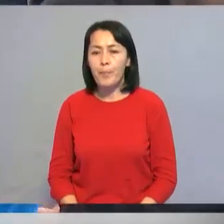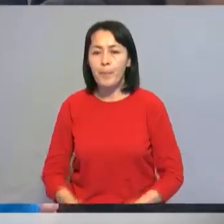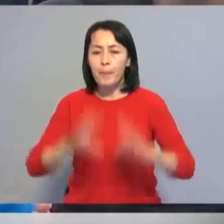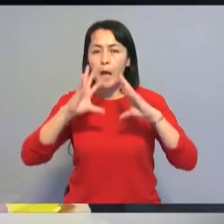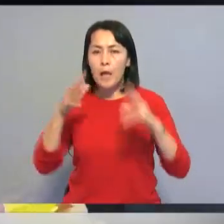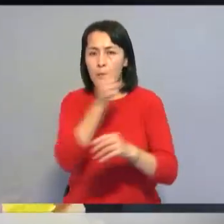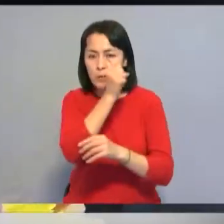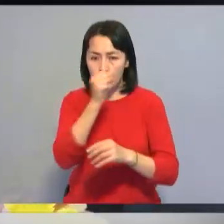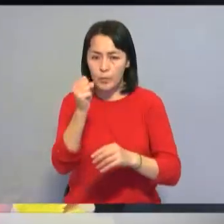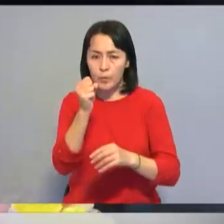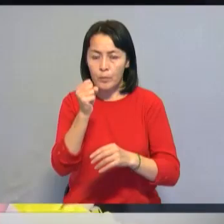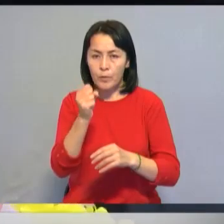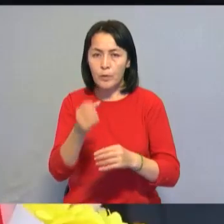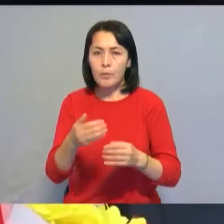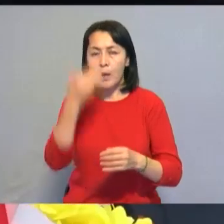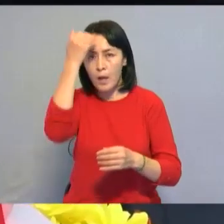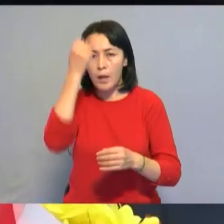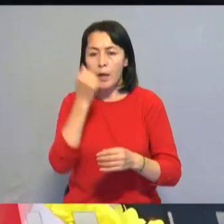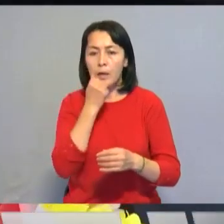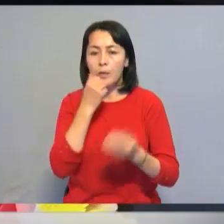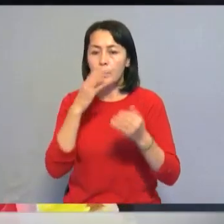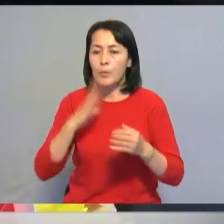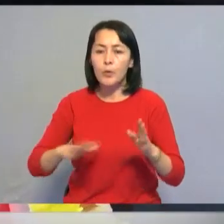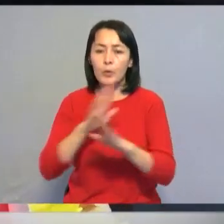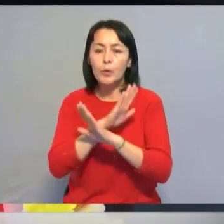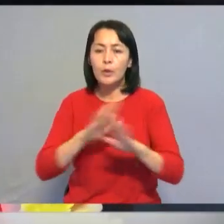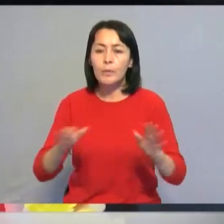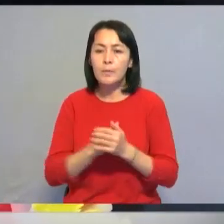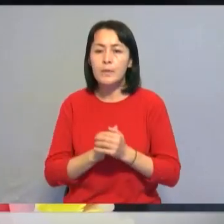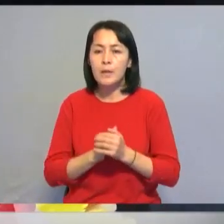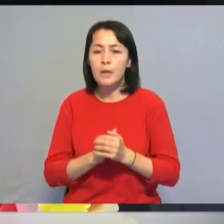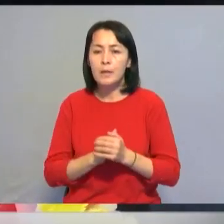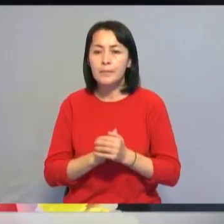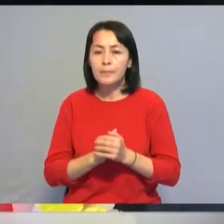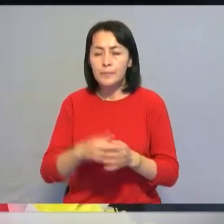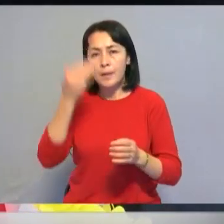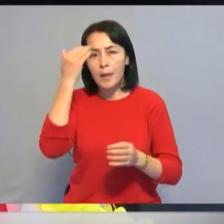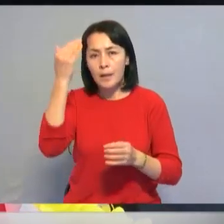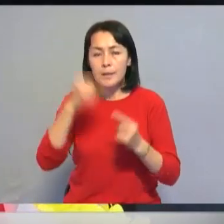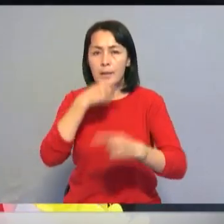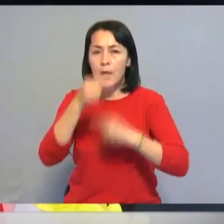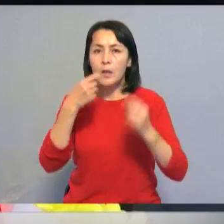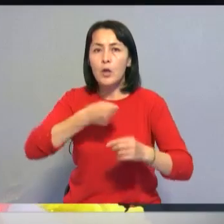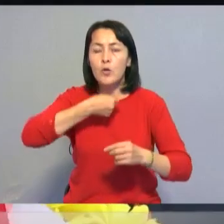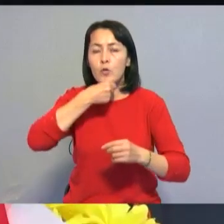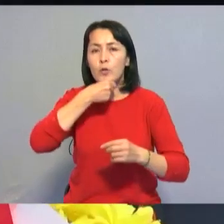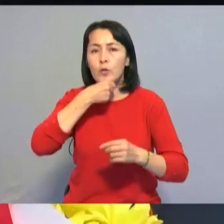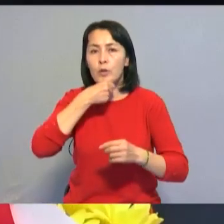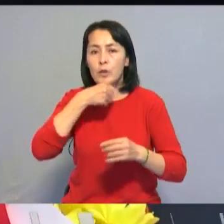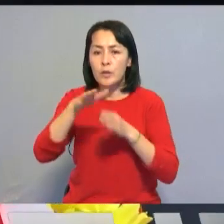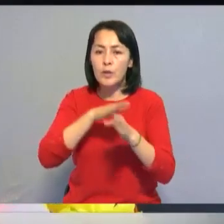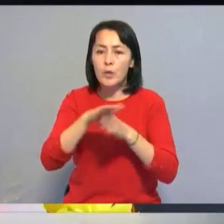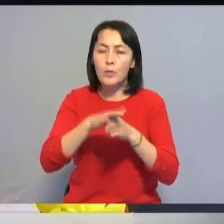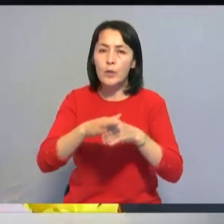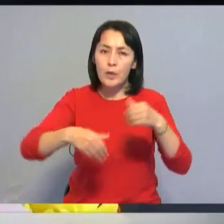үздік боксшы атағы берді. Аллаға шүкір. Үзілмей тоқтамаймыз. Алла қаласа, алдағы ересектер арасында